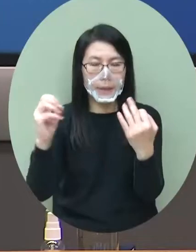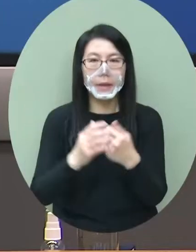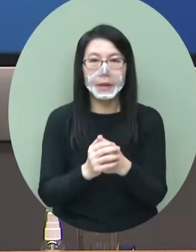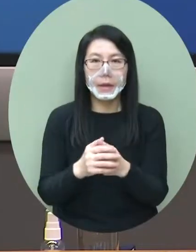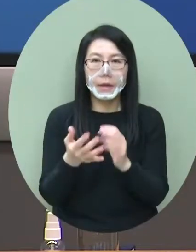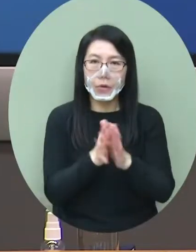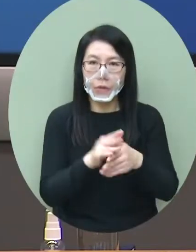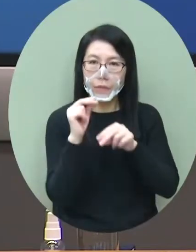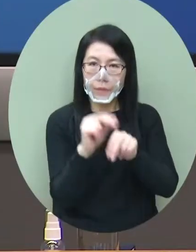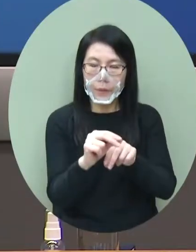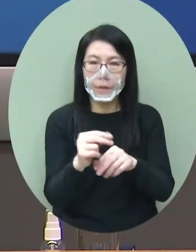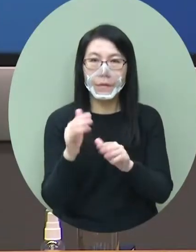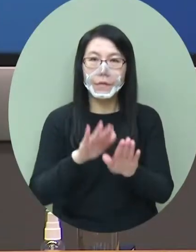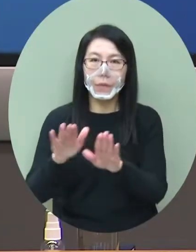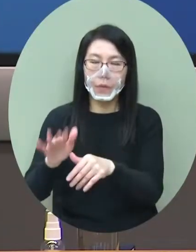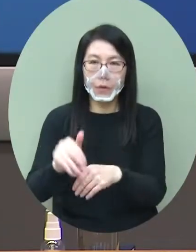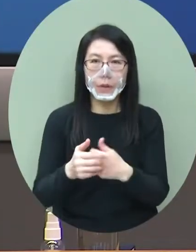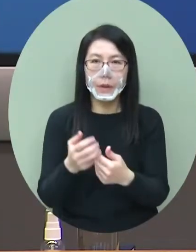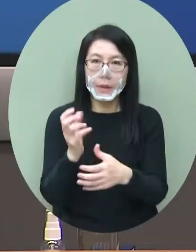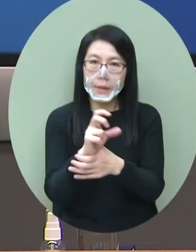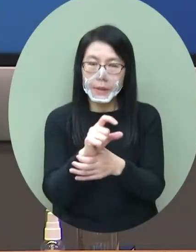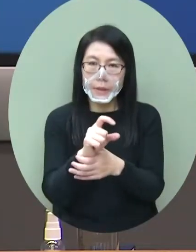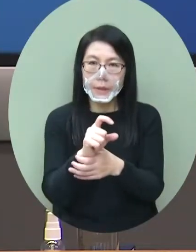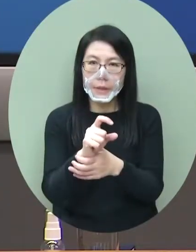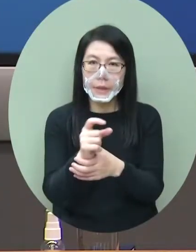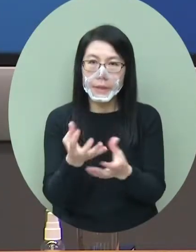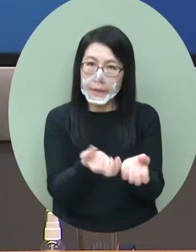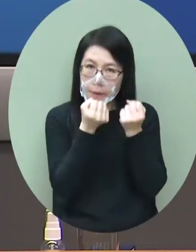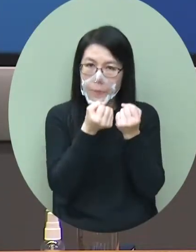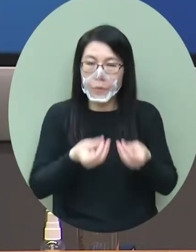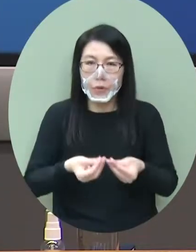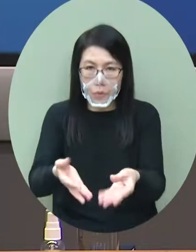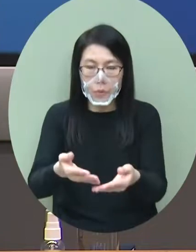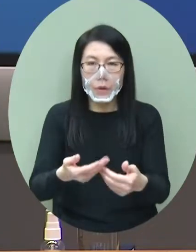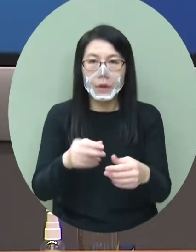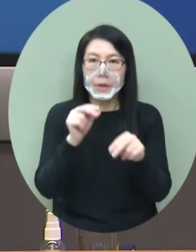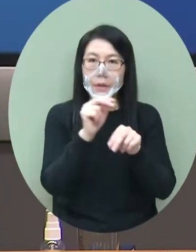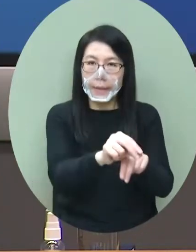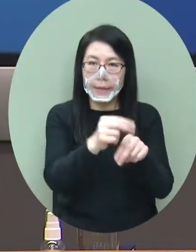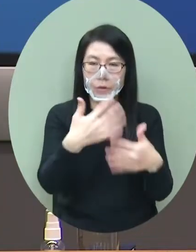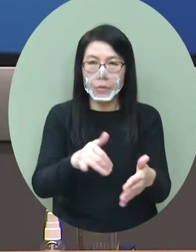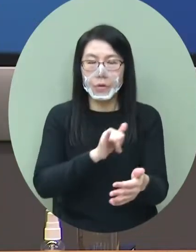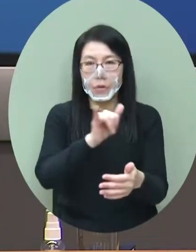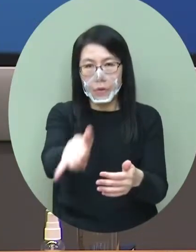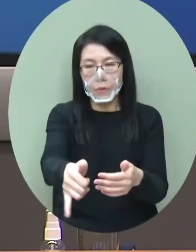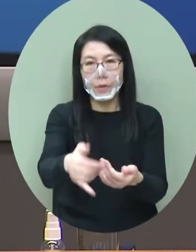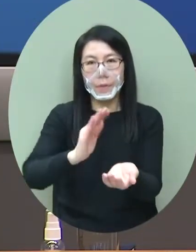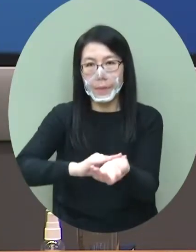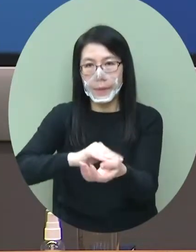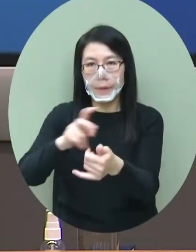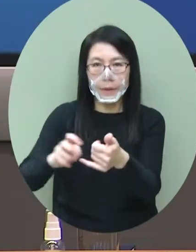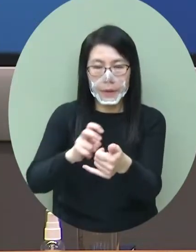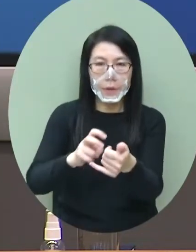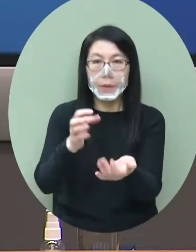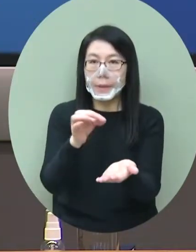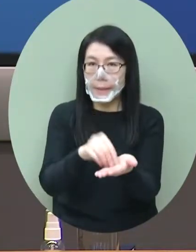3693-4770，可以预约服务的。车队呢是只会接送已经预约到诊